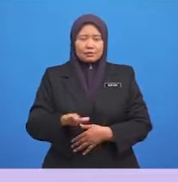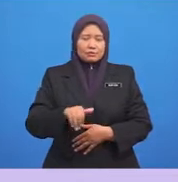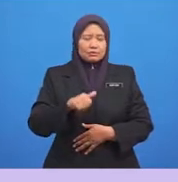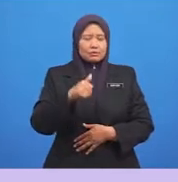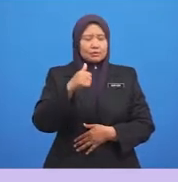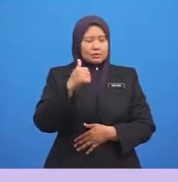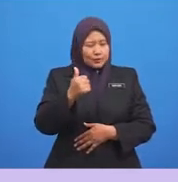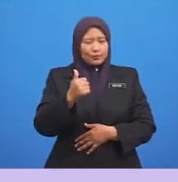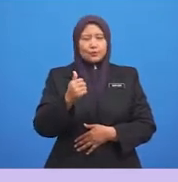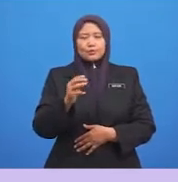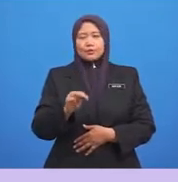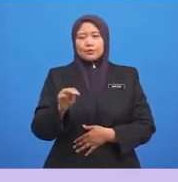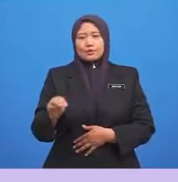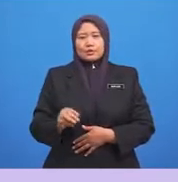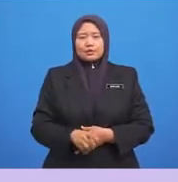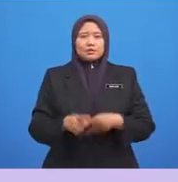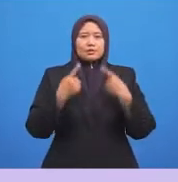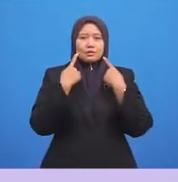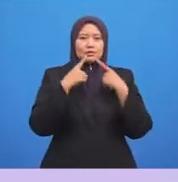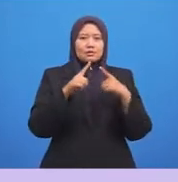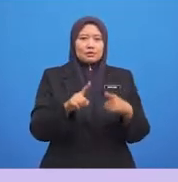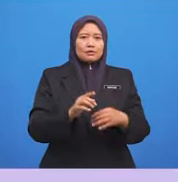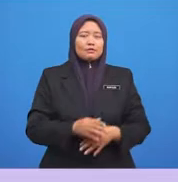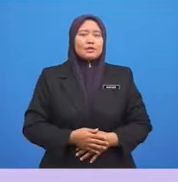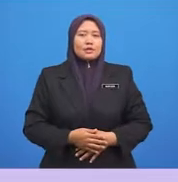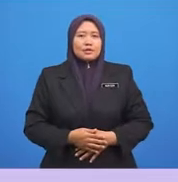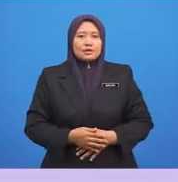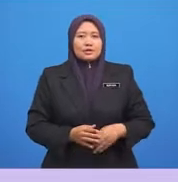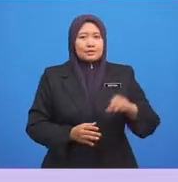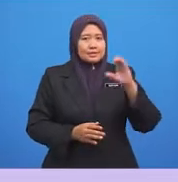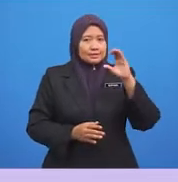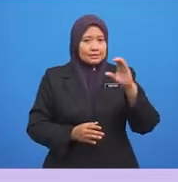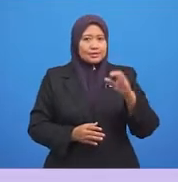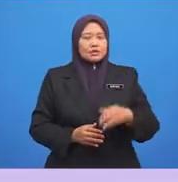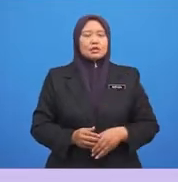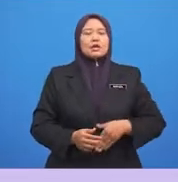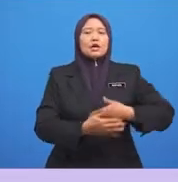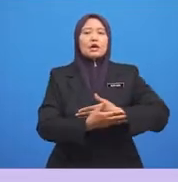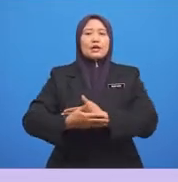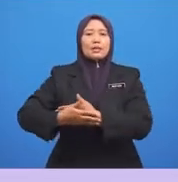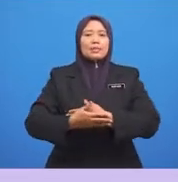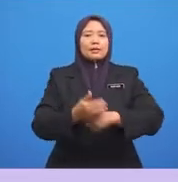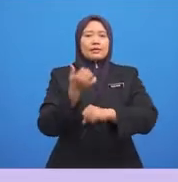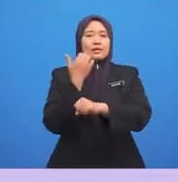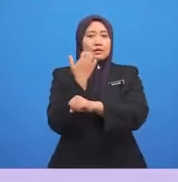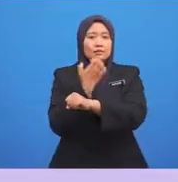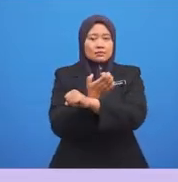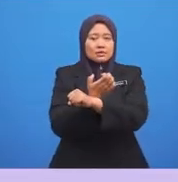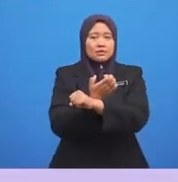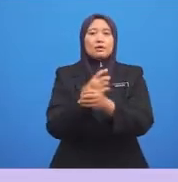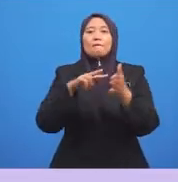Bagus murid-murid semua. Jawapannya ialah C, anak